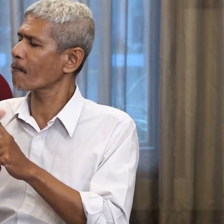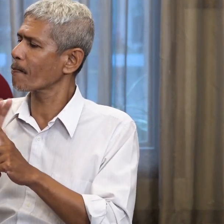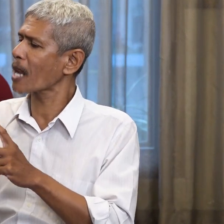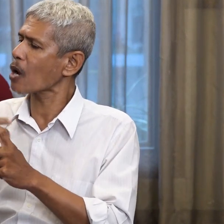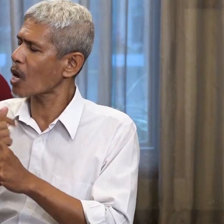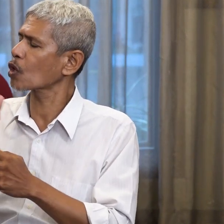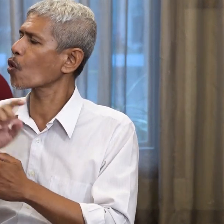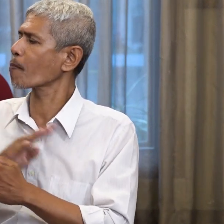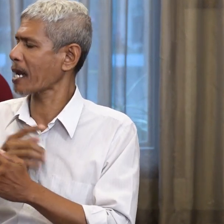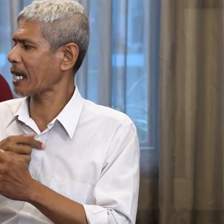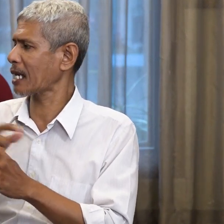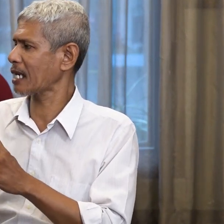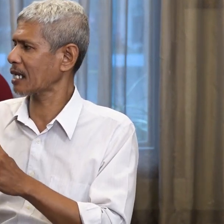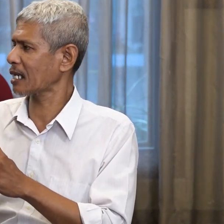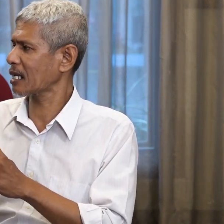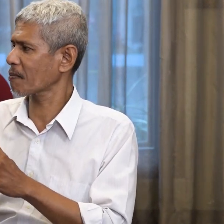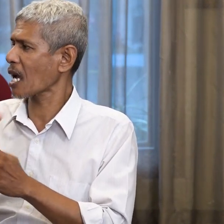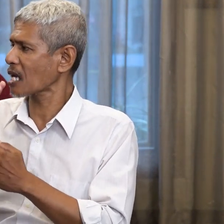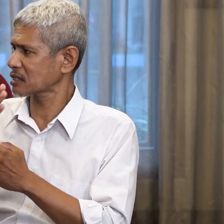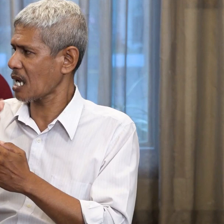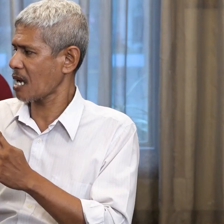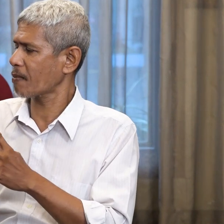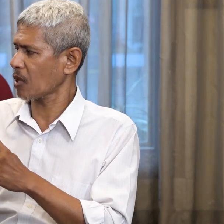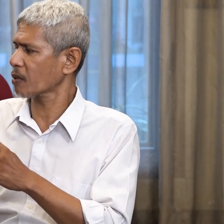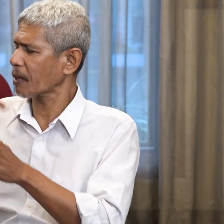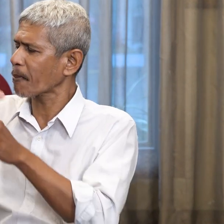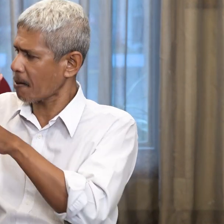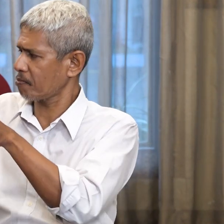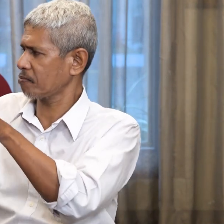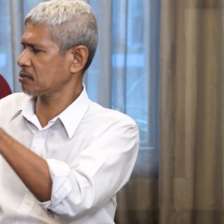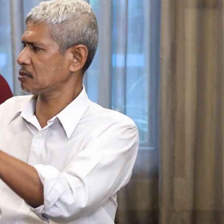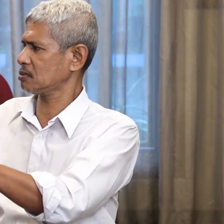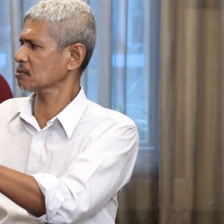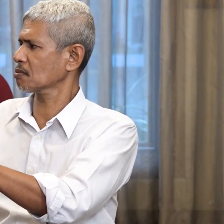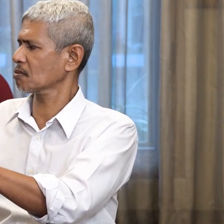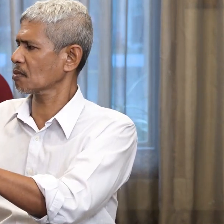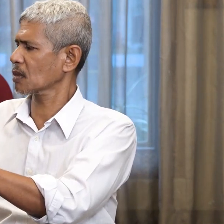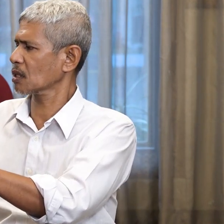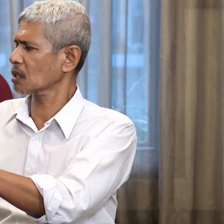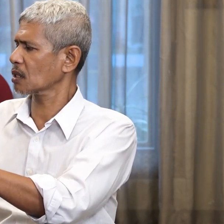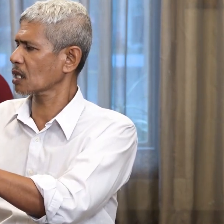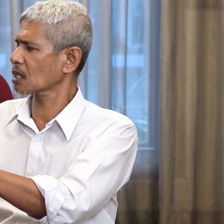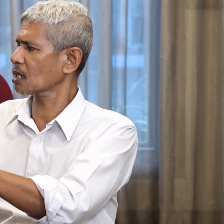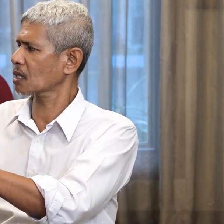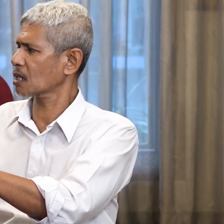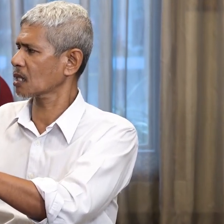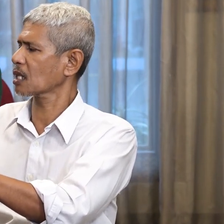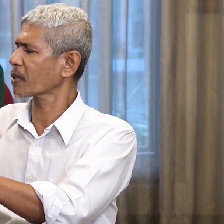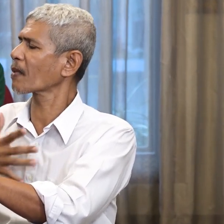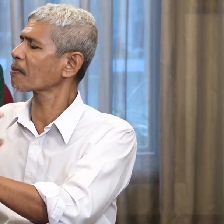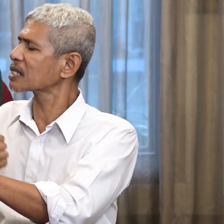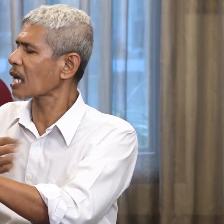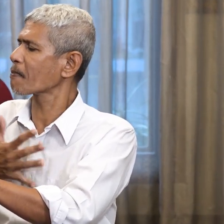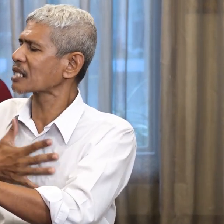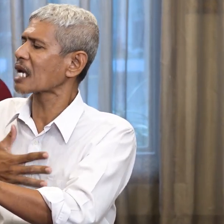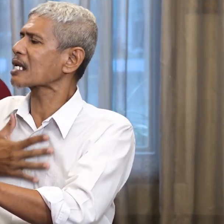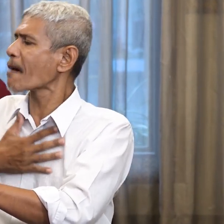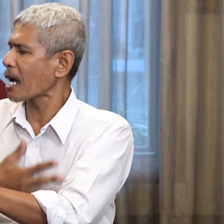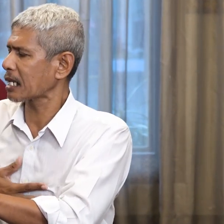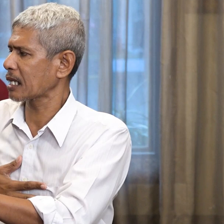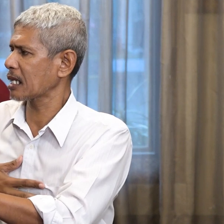menggunakan oral jadi eh dilihat dulu dukungan seperti apa yang dibutuhkan Nah baru nanti dihadirkan